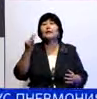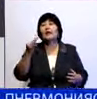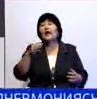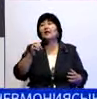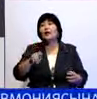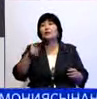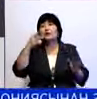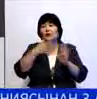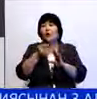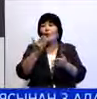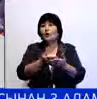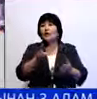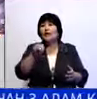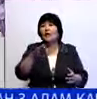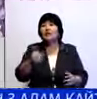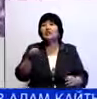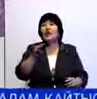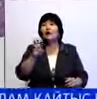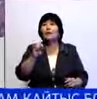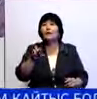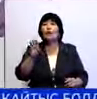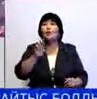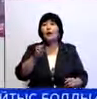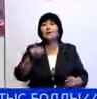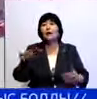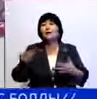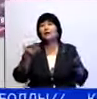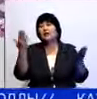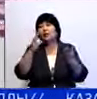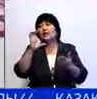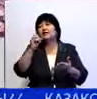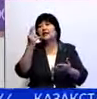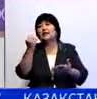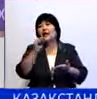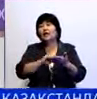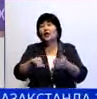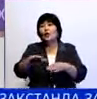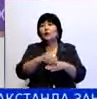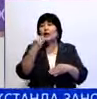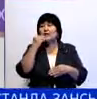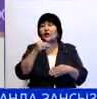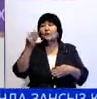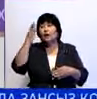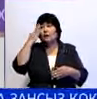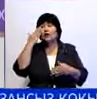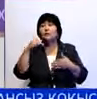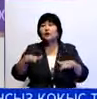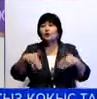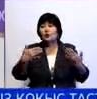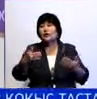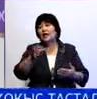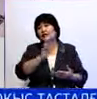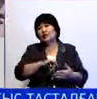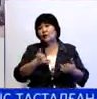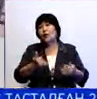деп таныды. Оған дәлел Нартай, Жанқожа Батыр, Бұқарбай Батыр фильмдерінің сценарийін жазып, көрерменге сапалы мазмұнды дүниенің ұсынылуына сеп